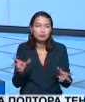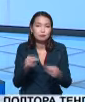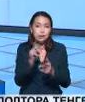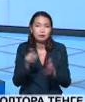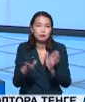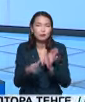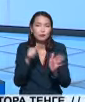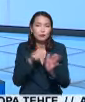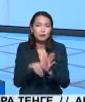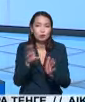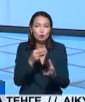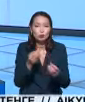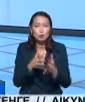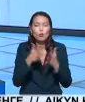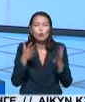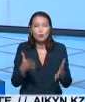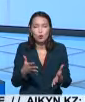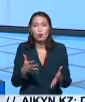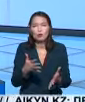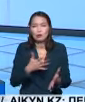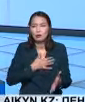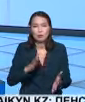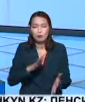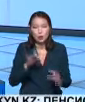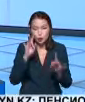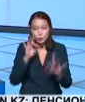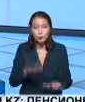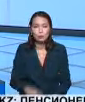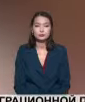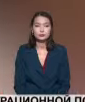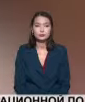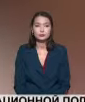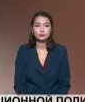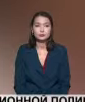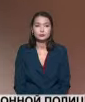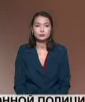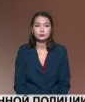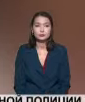ожидал еще более неприятный сюрприз. Репортаж Раисы Маргуновой.